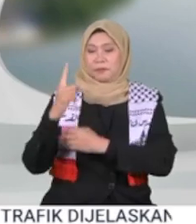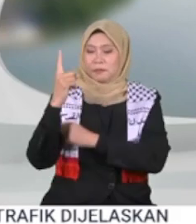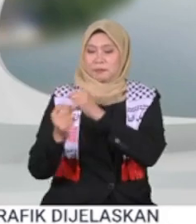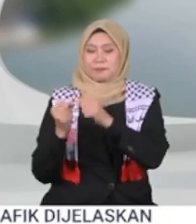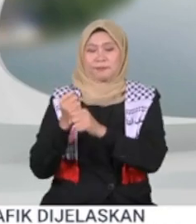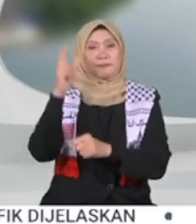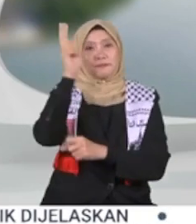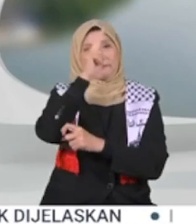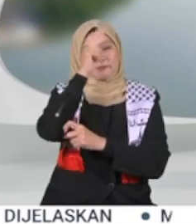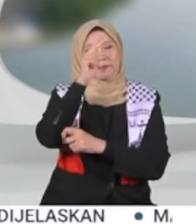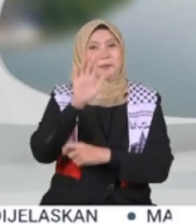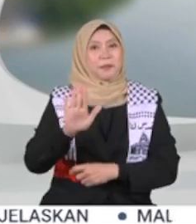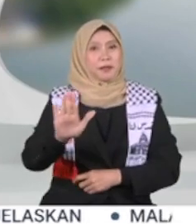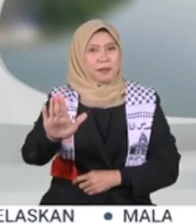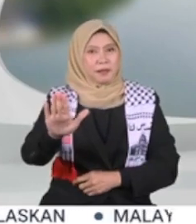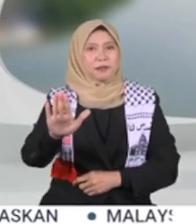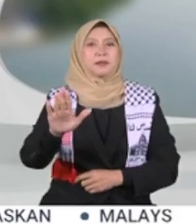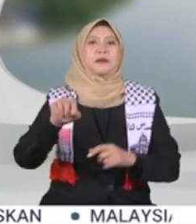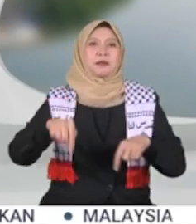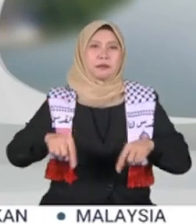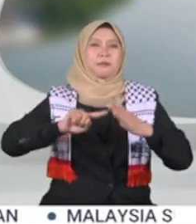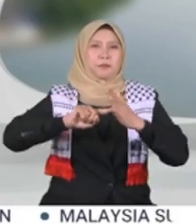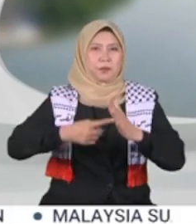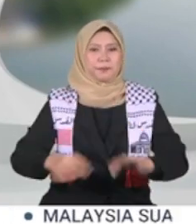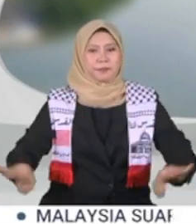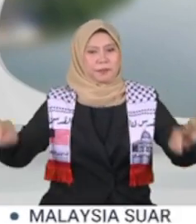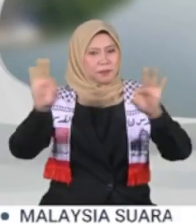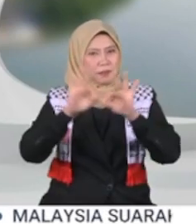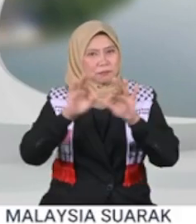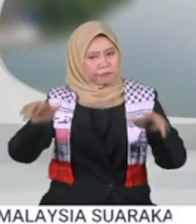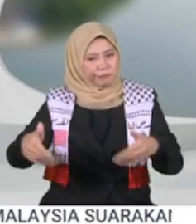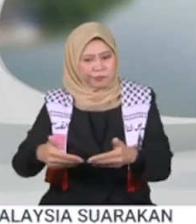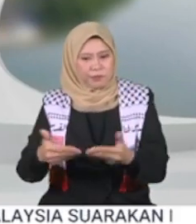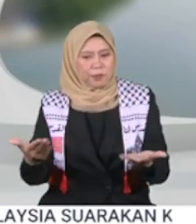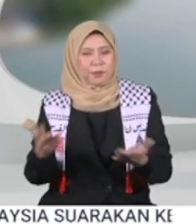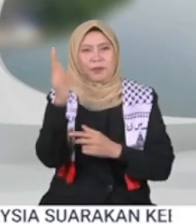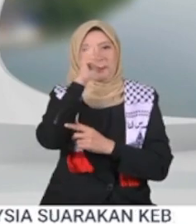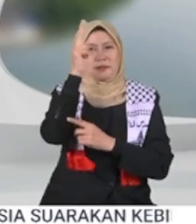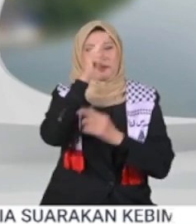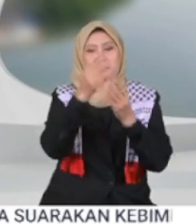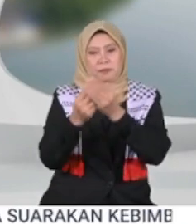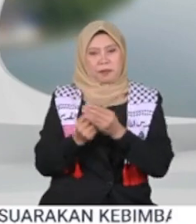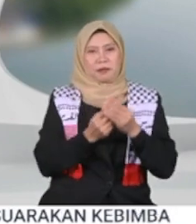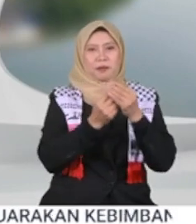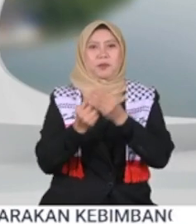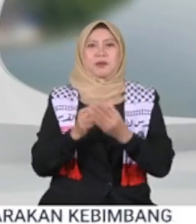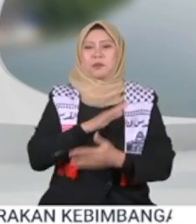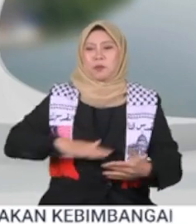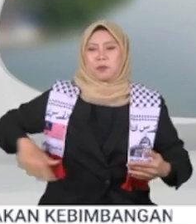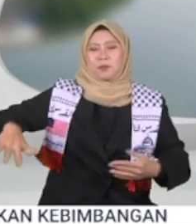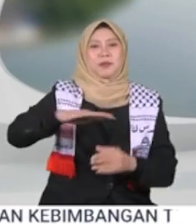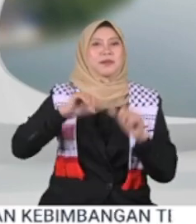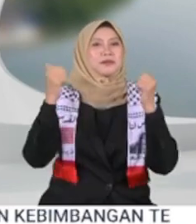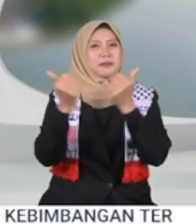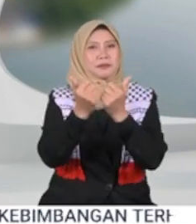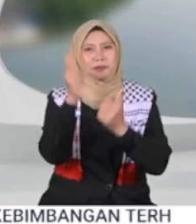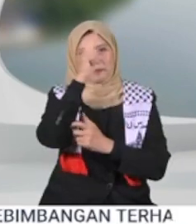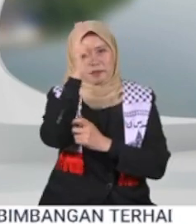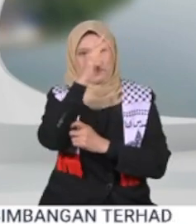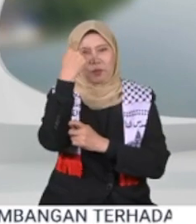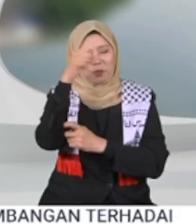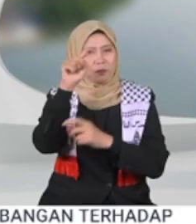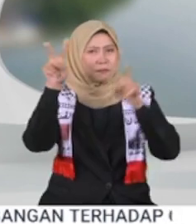bersama kerajaan madani adalah titik tolak penting untuk memperkenal kerajaan perpaduan dan semua jentera agensi kerajaan